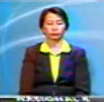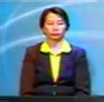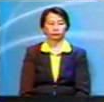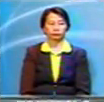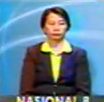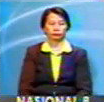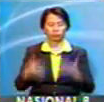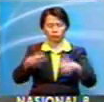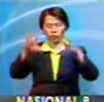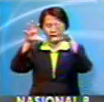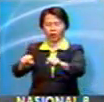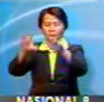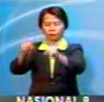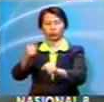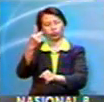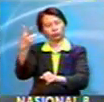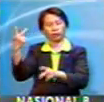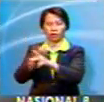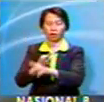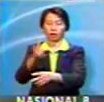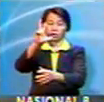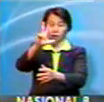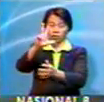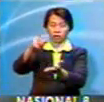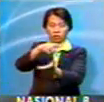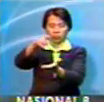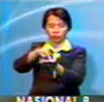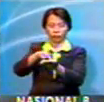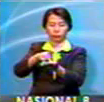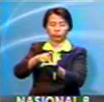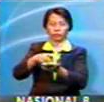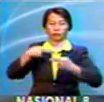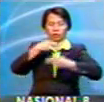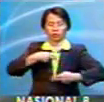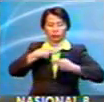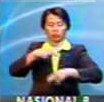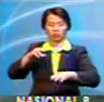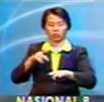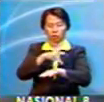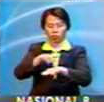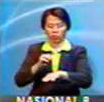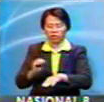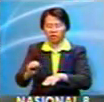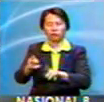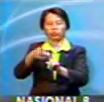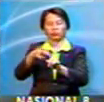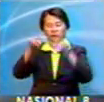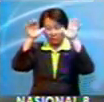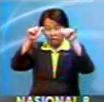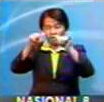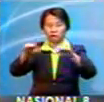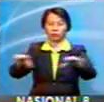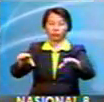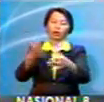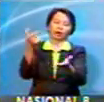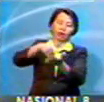Pernah diserbu beberapa kali, tiga pusat hiburan di Pulau Tikus, Josh Now, Pulau Pinang masih berdegil meneruskan operasi.